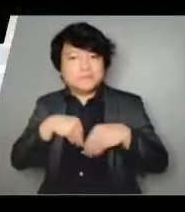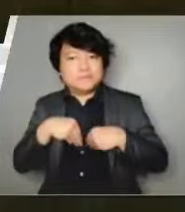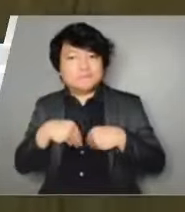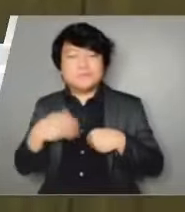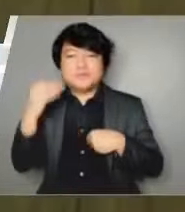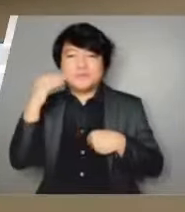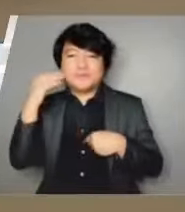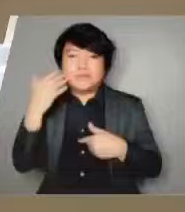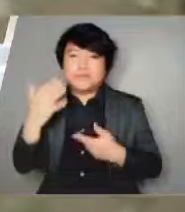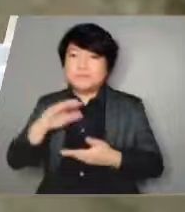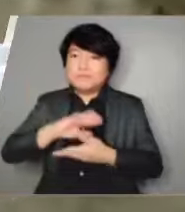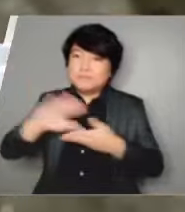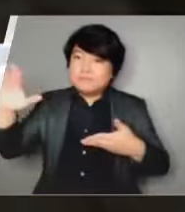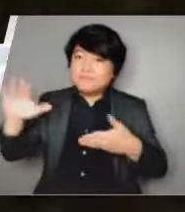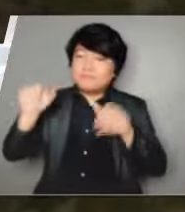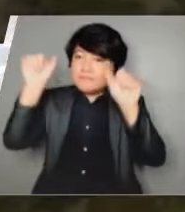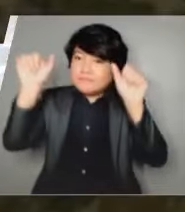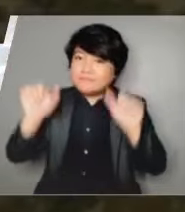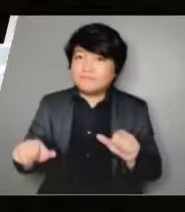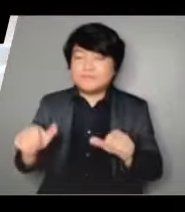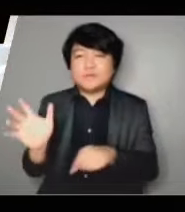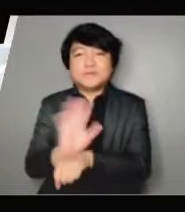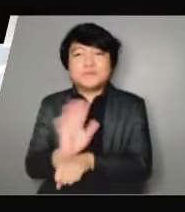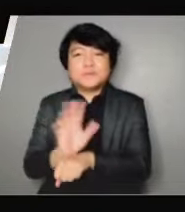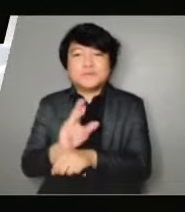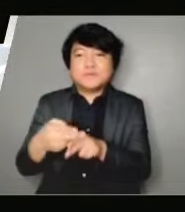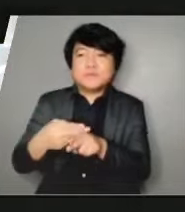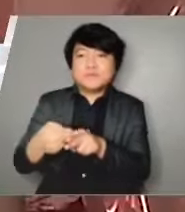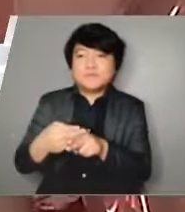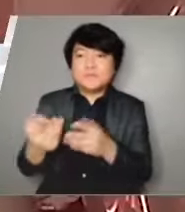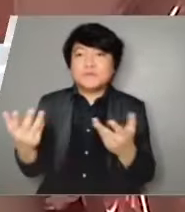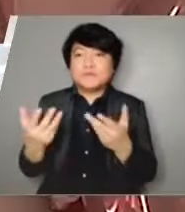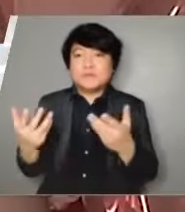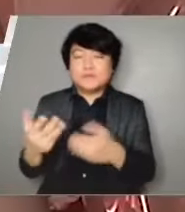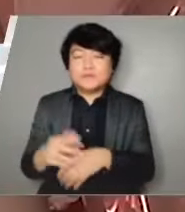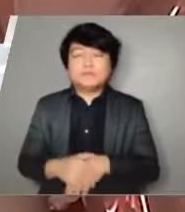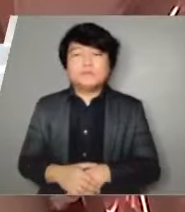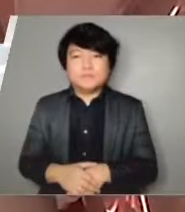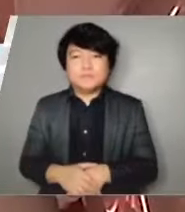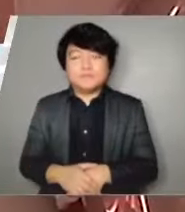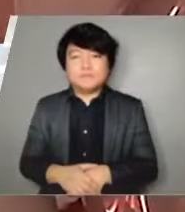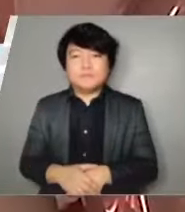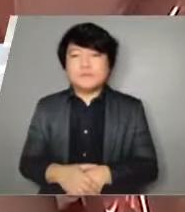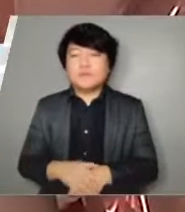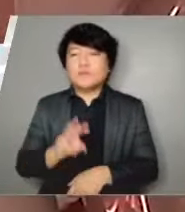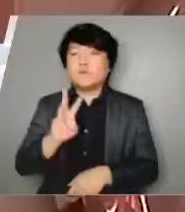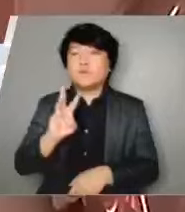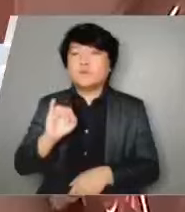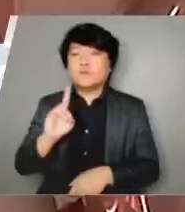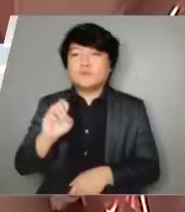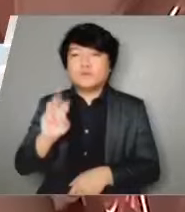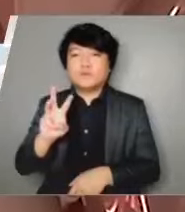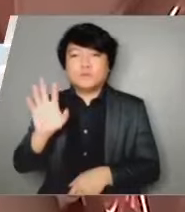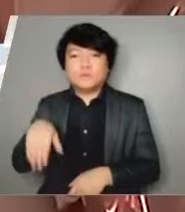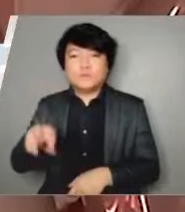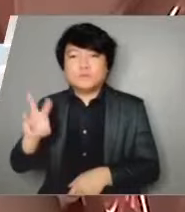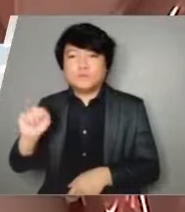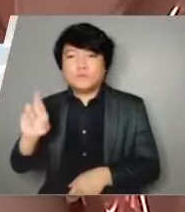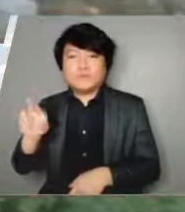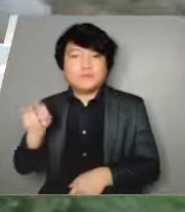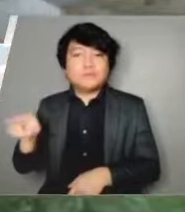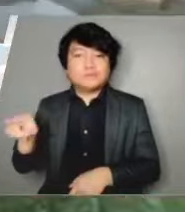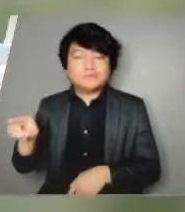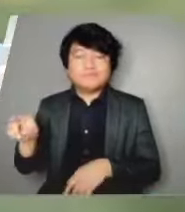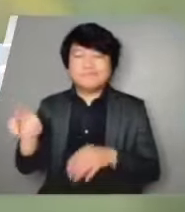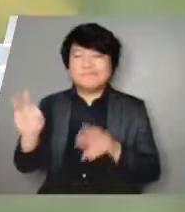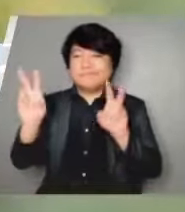vlogs ng kanilang upcoming series na Widow's War. Kwento ni Bea, overwhelming ang comments ng netizens sa teaser pa lang. Excited